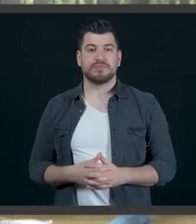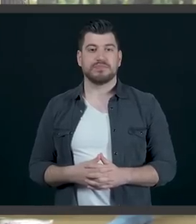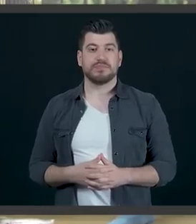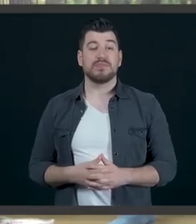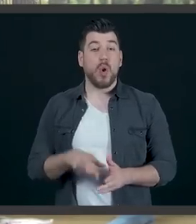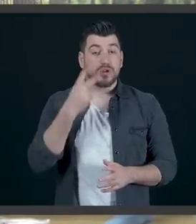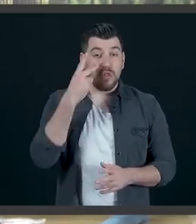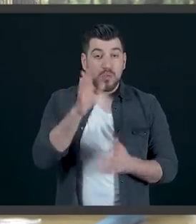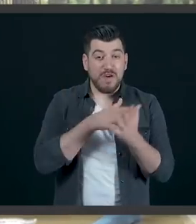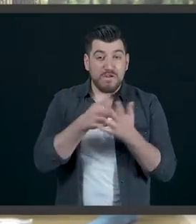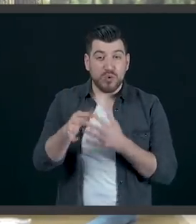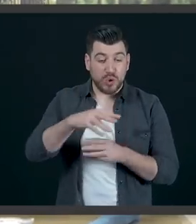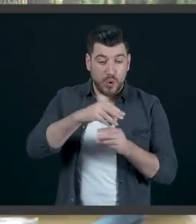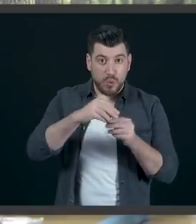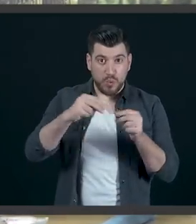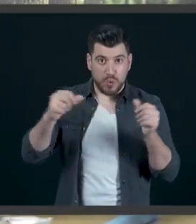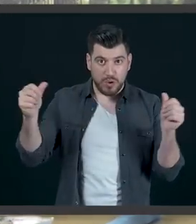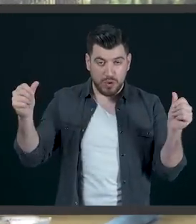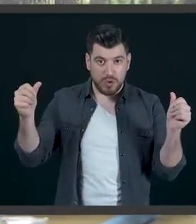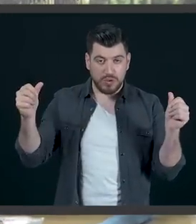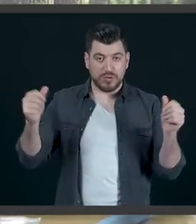Με το που λιώσει τελείως το βούτυρο,